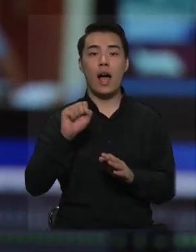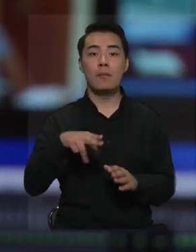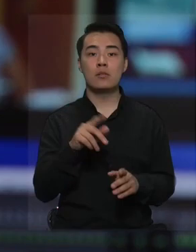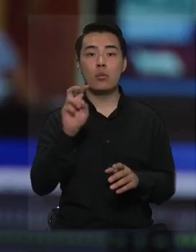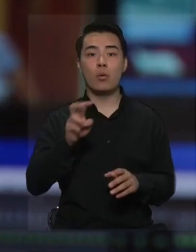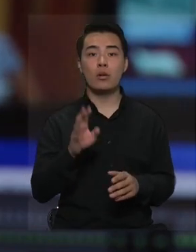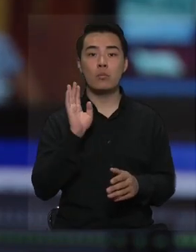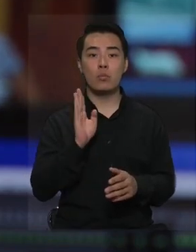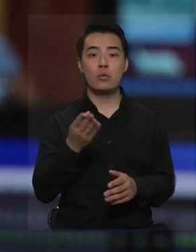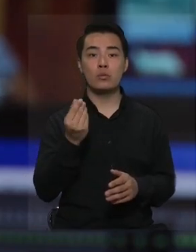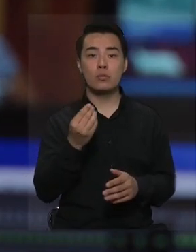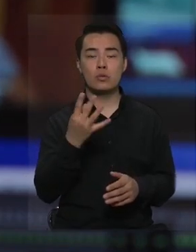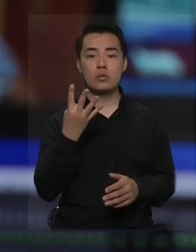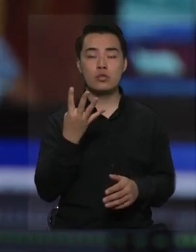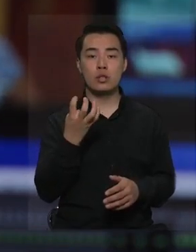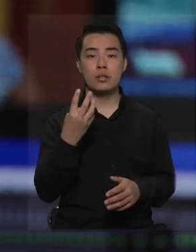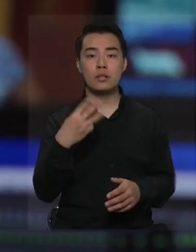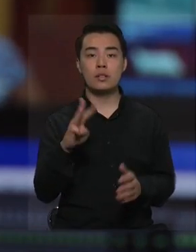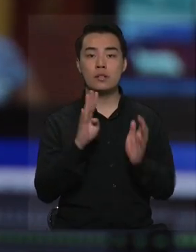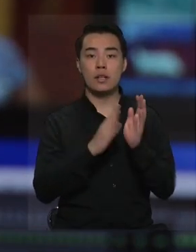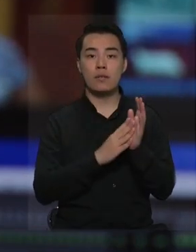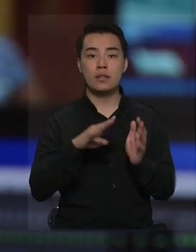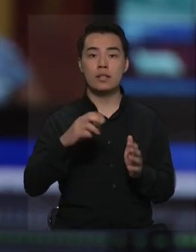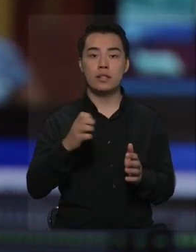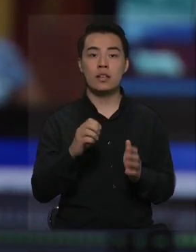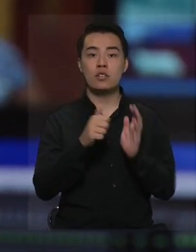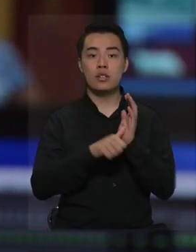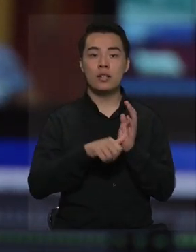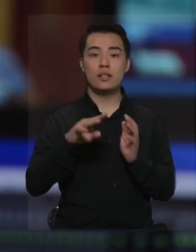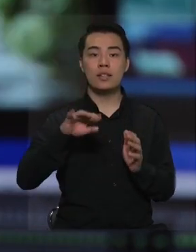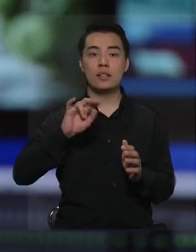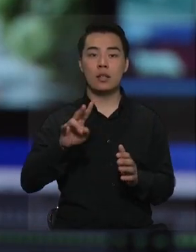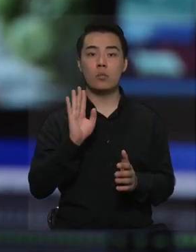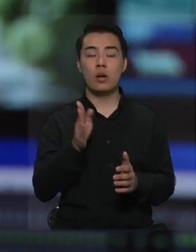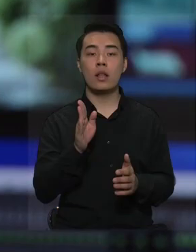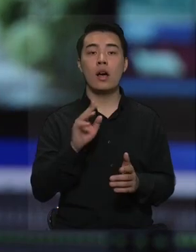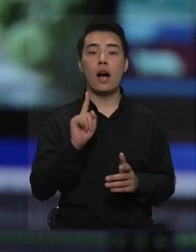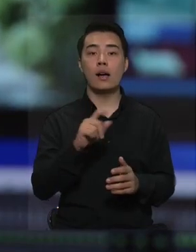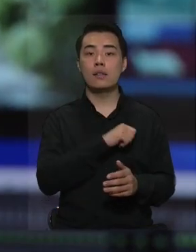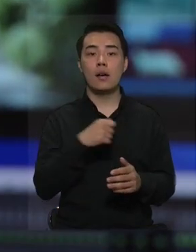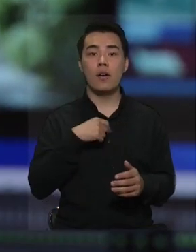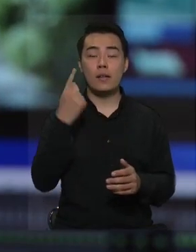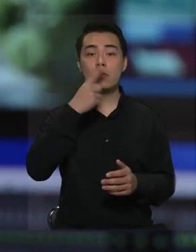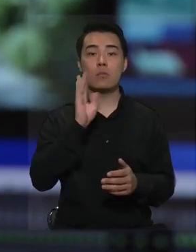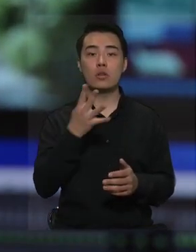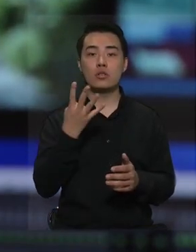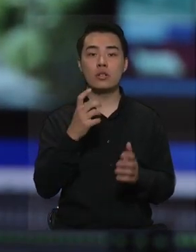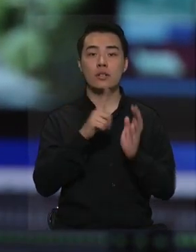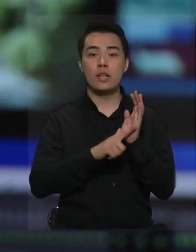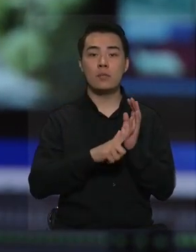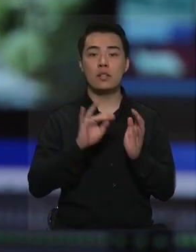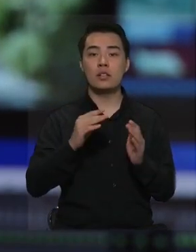доллар стоит 439 тенге 67 А в Горизонте одного года составит